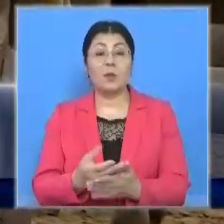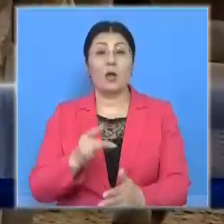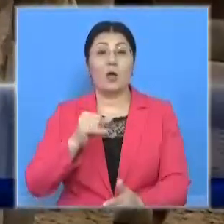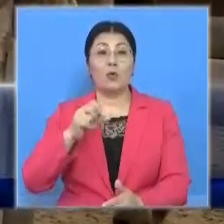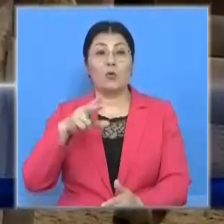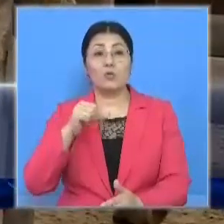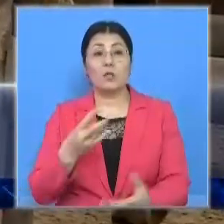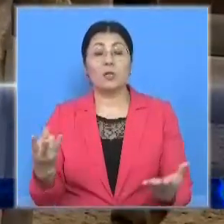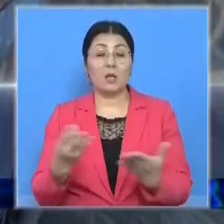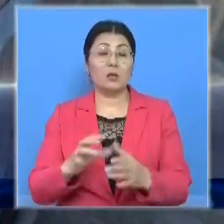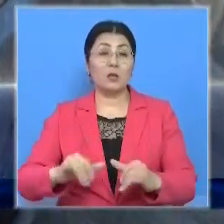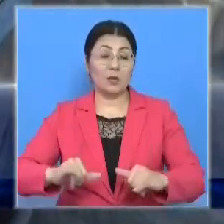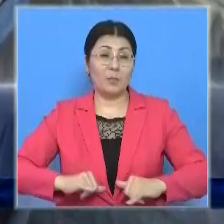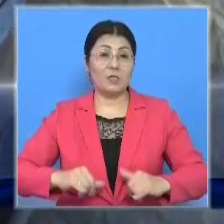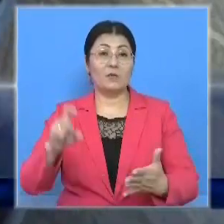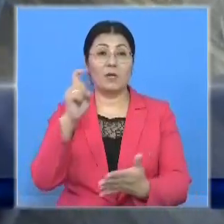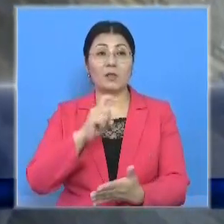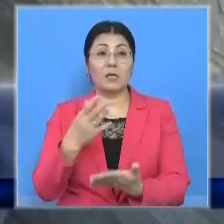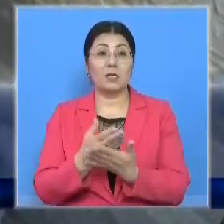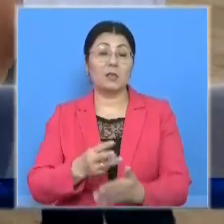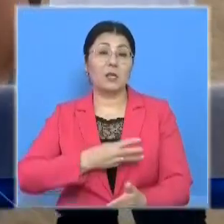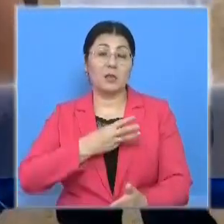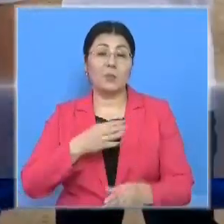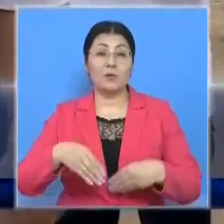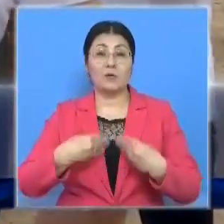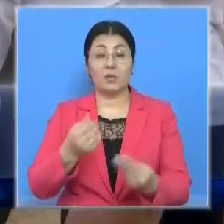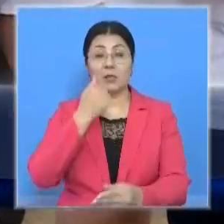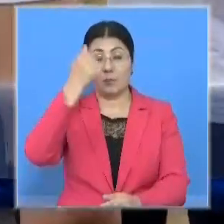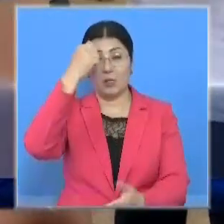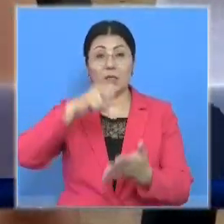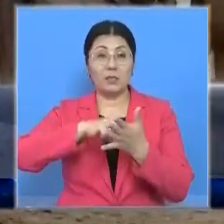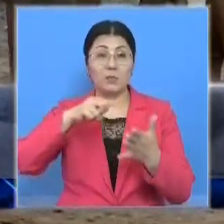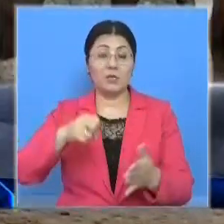Руслана Айжарыкова. Они пожелали предпринимателям успехов и вручили благодарственные письма